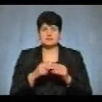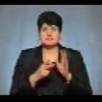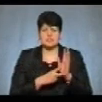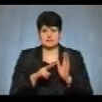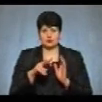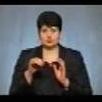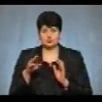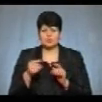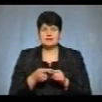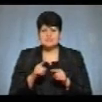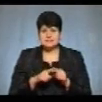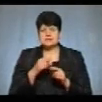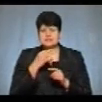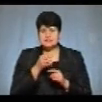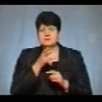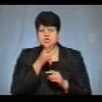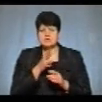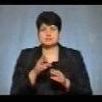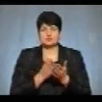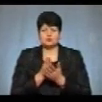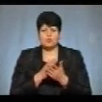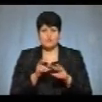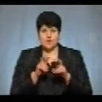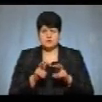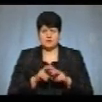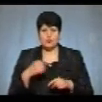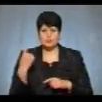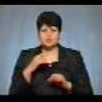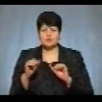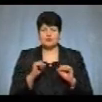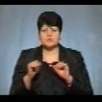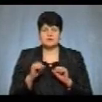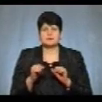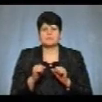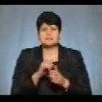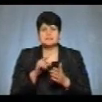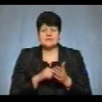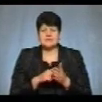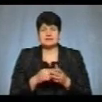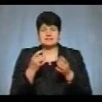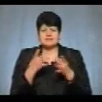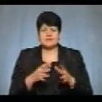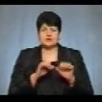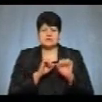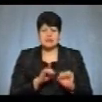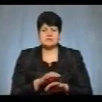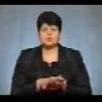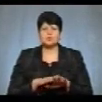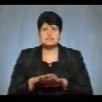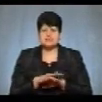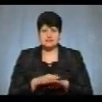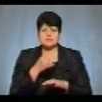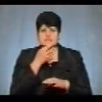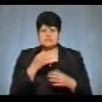лютого. Це визначили під час службового розслідування в обласному управлінні з питань цивільного захисту населення, повідомив начальник відділу оповіщення